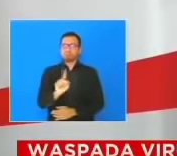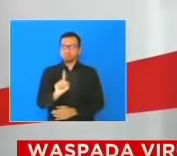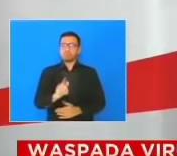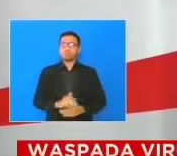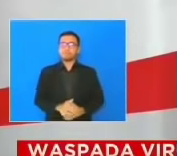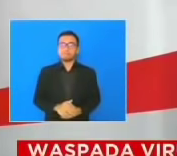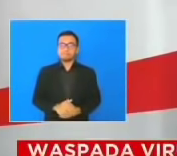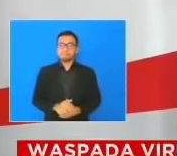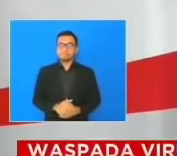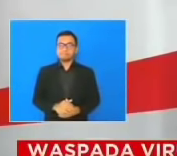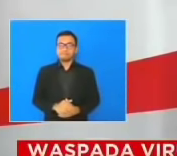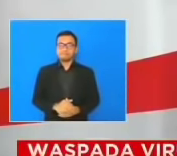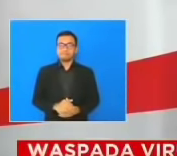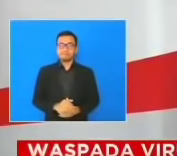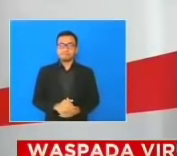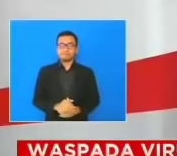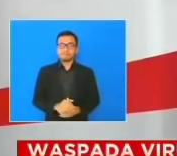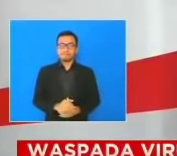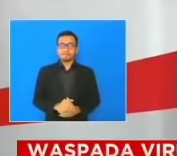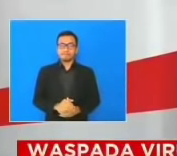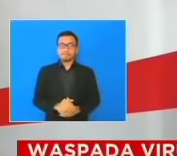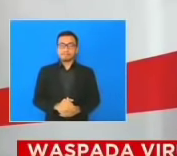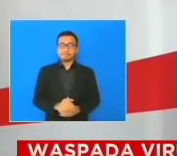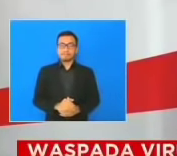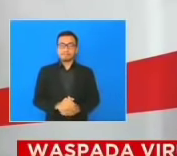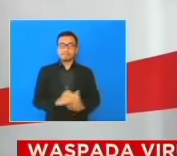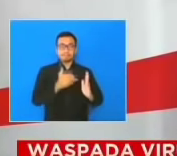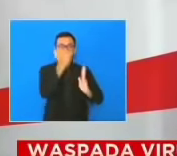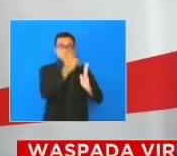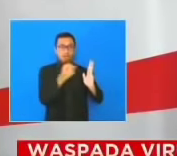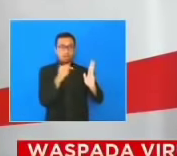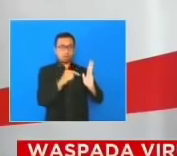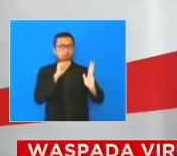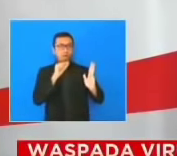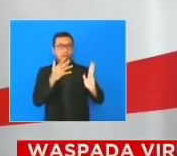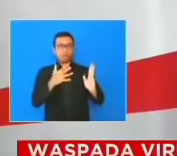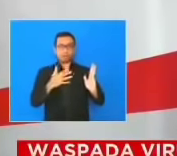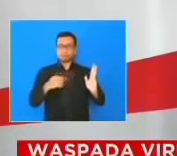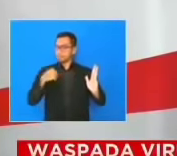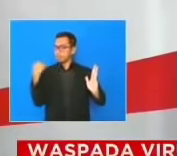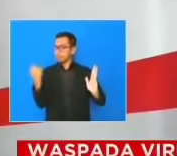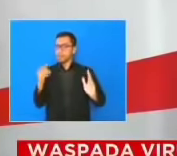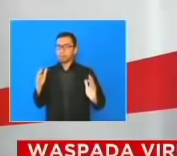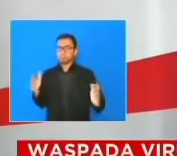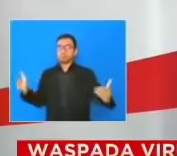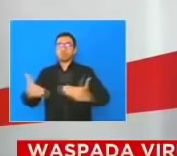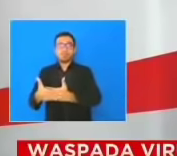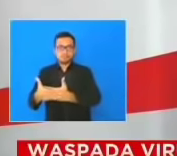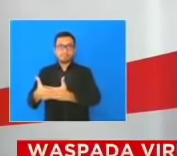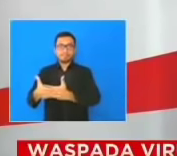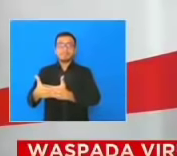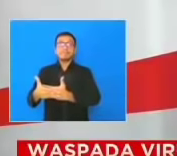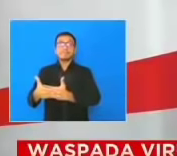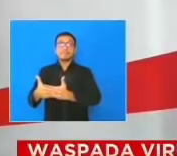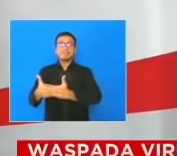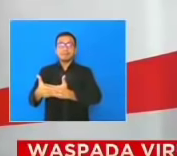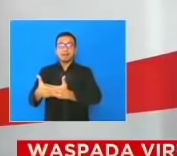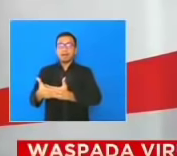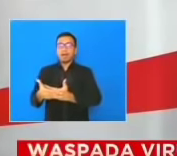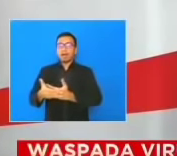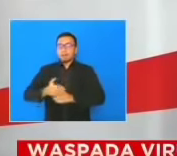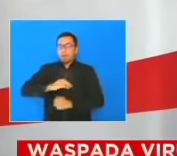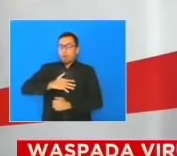karena keputusan ini ditujukan untuk melindungi kita semua dari kemungkinan